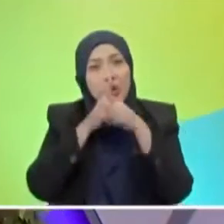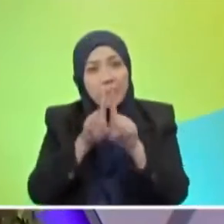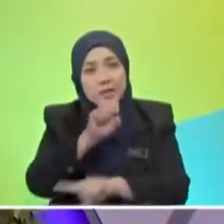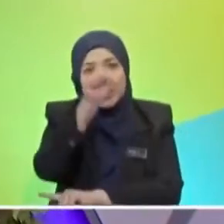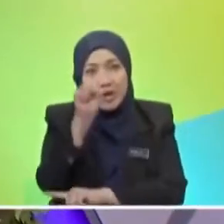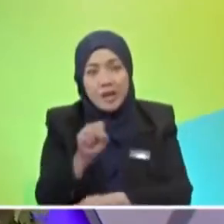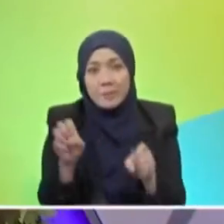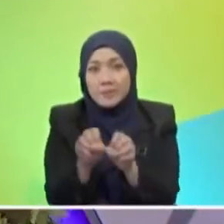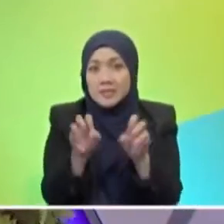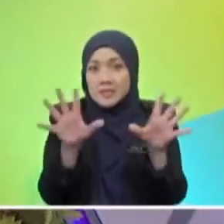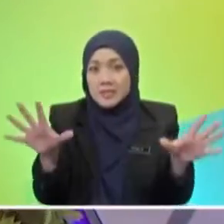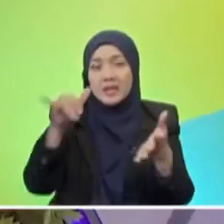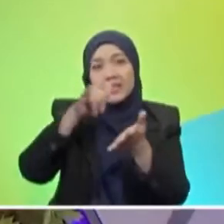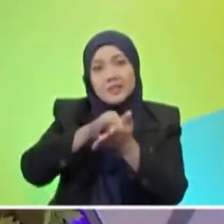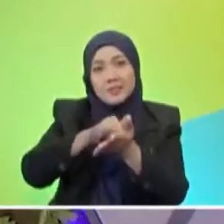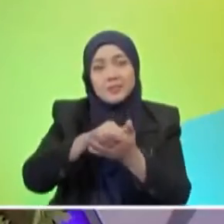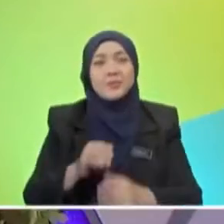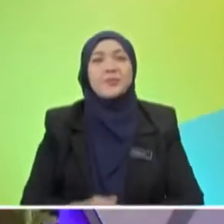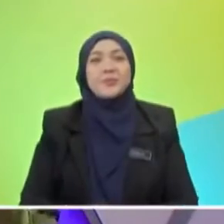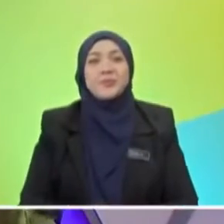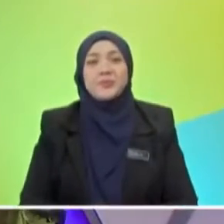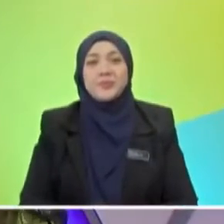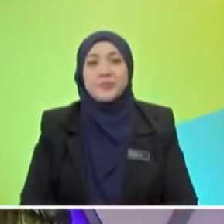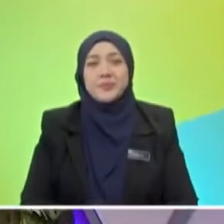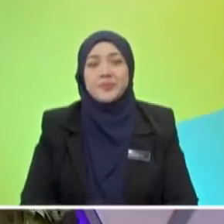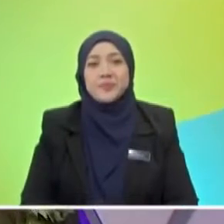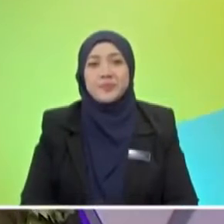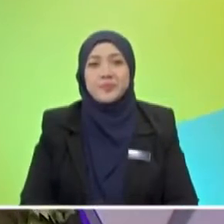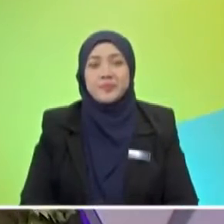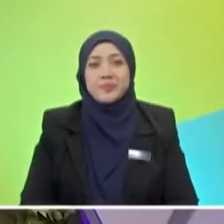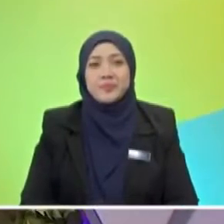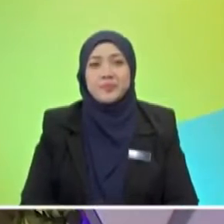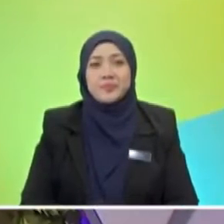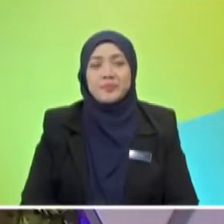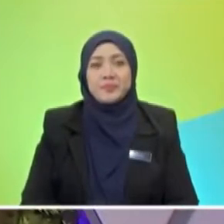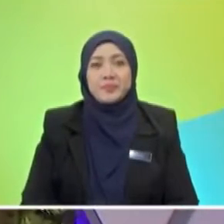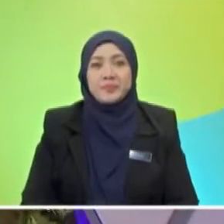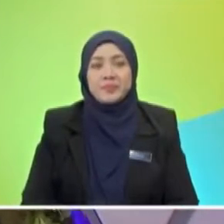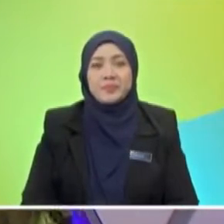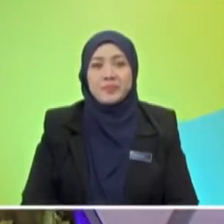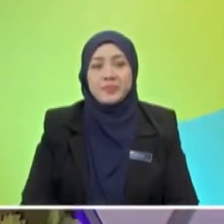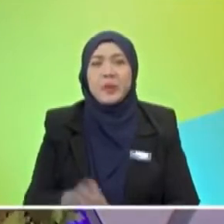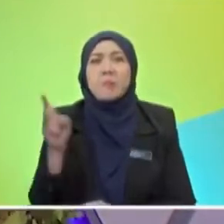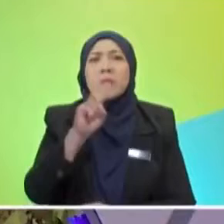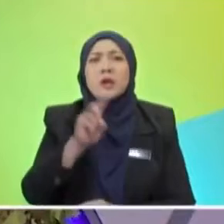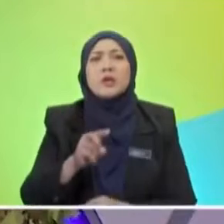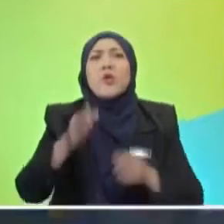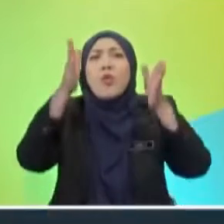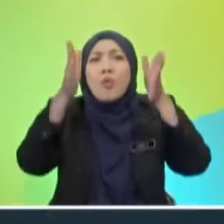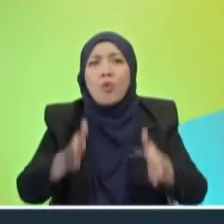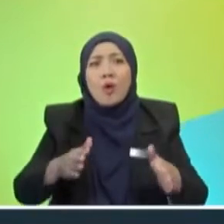soalan bercapah tersebut. Jeng, jeng, jeng. Ha, di mana orang terbang